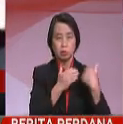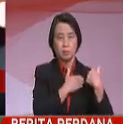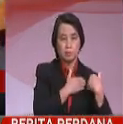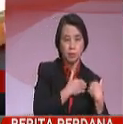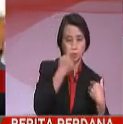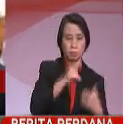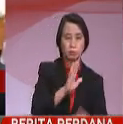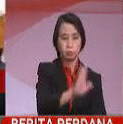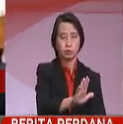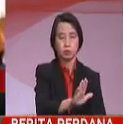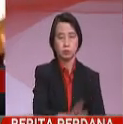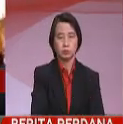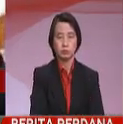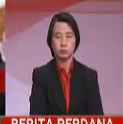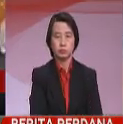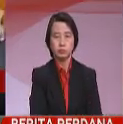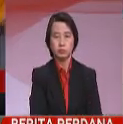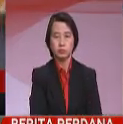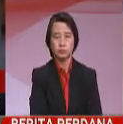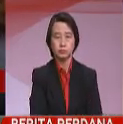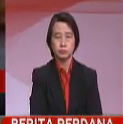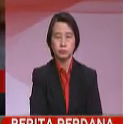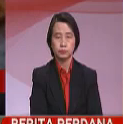kepada mereka.